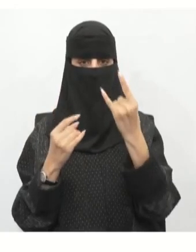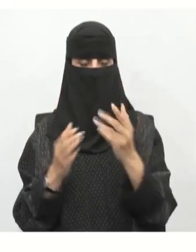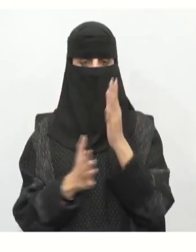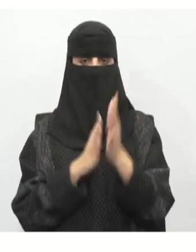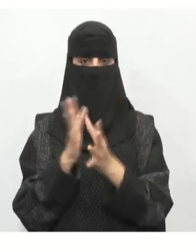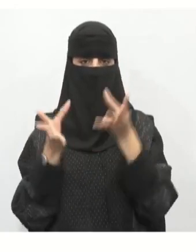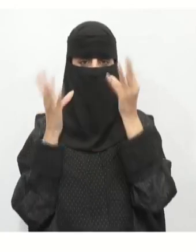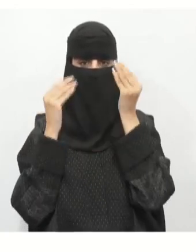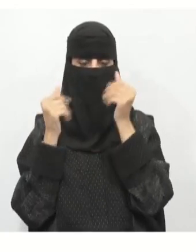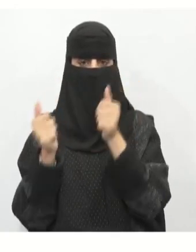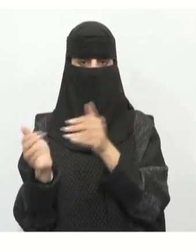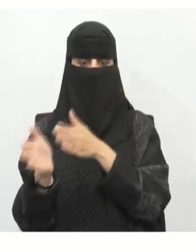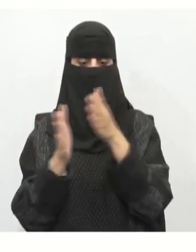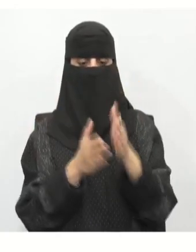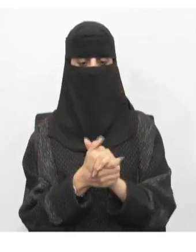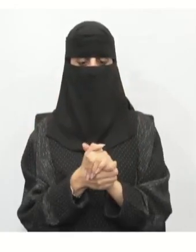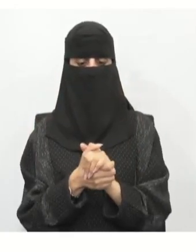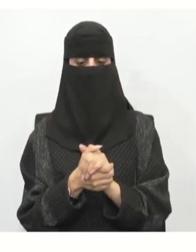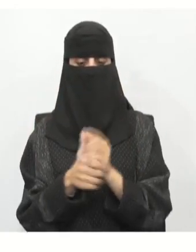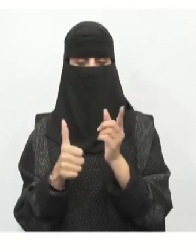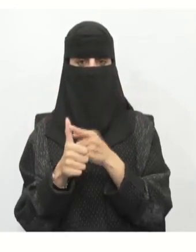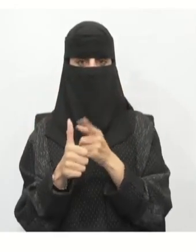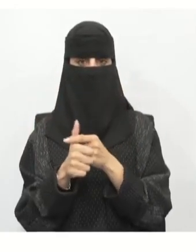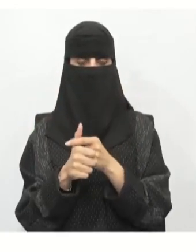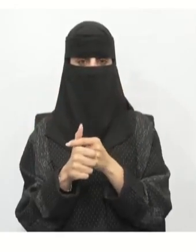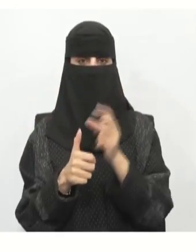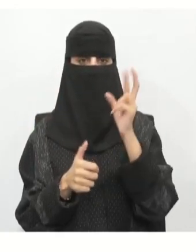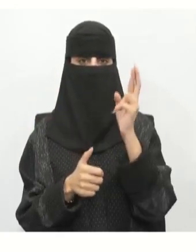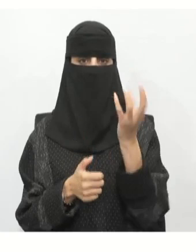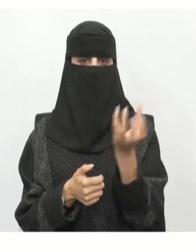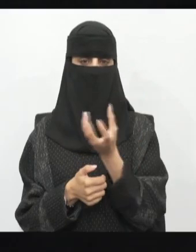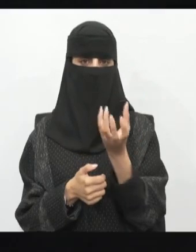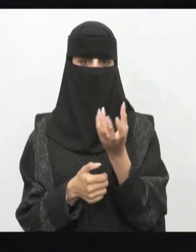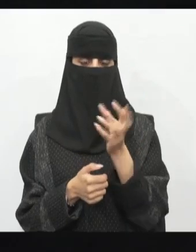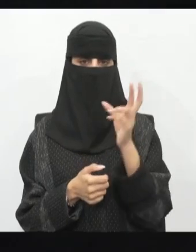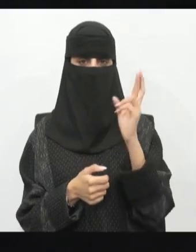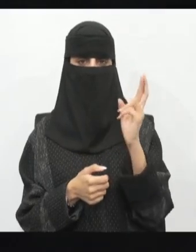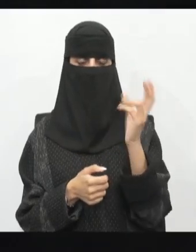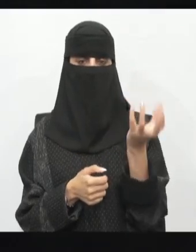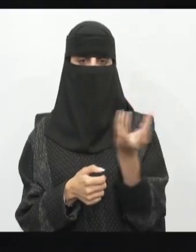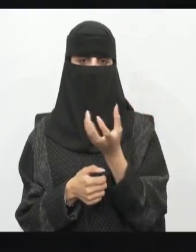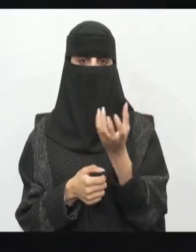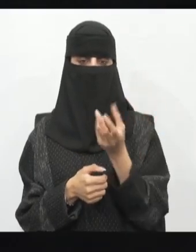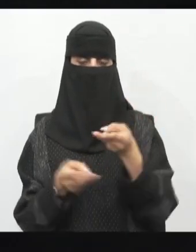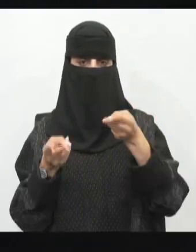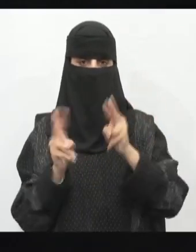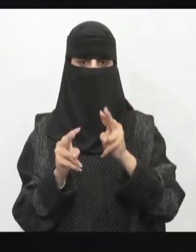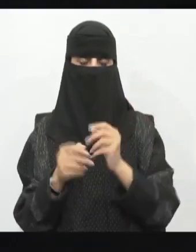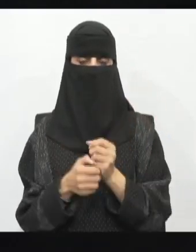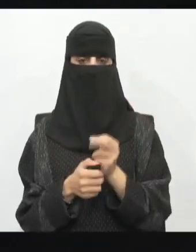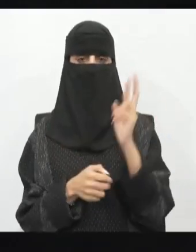بكفاءه عاليه نبدا بالكلمه الاولى كلمه الزبادي مره اخرى